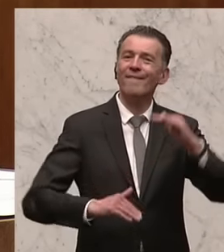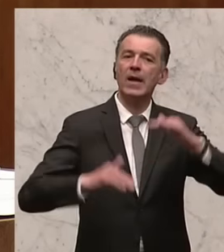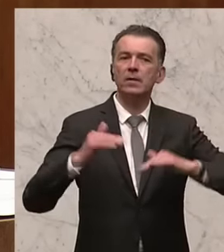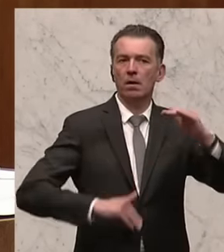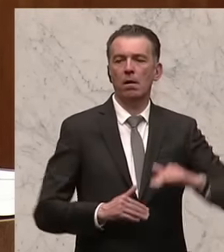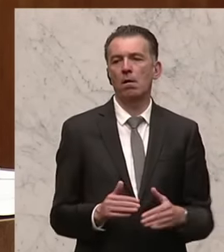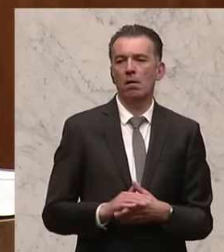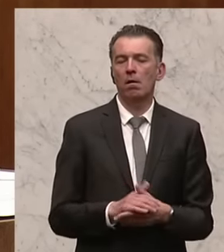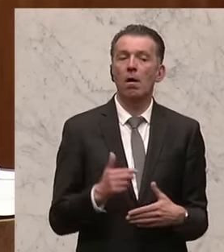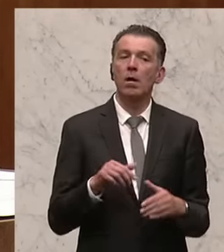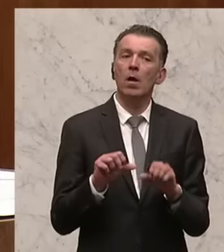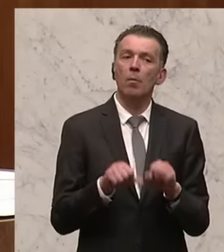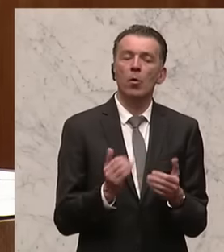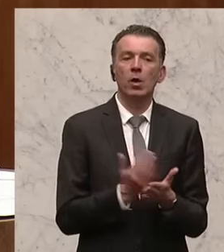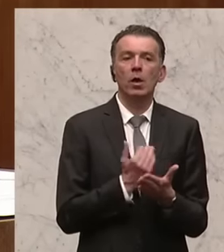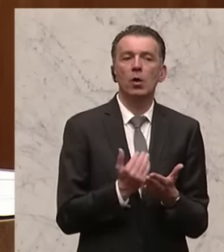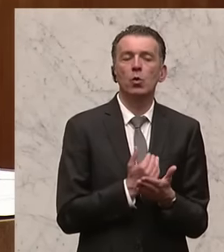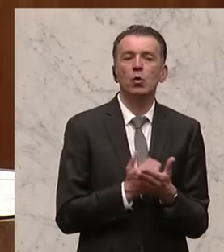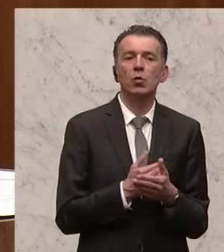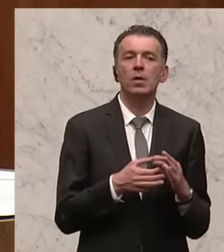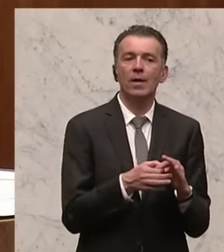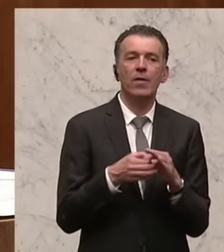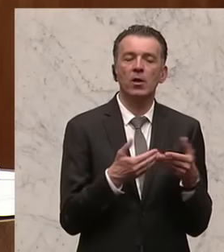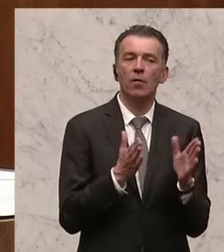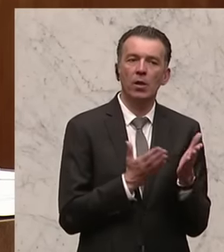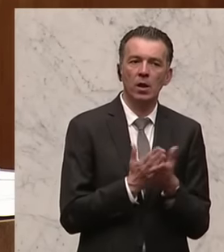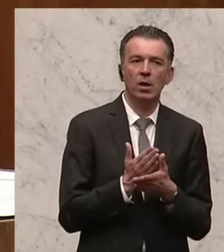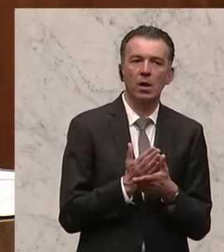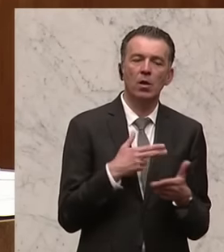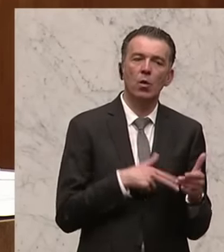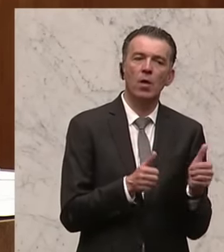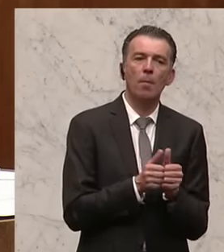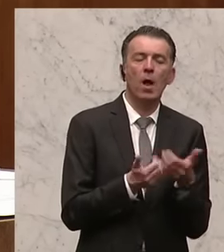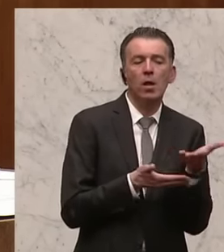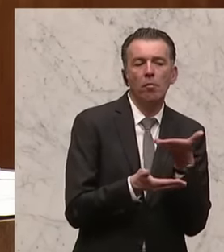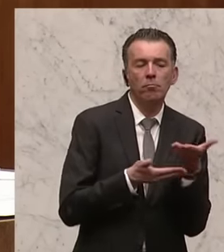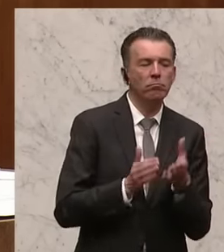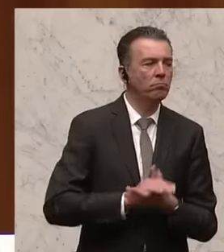ich diese Möglichkeit nutzen und mit der Gewerkschaft Öffentlicher Dienst als Sozialpartner diskutieren.